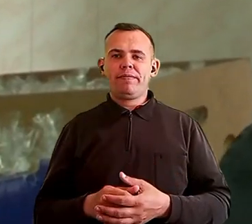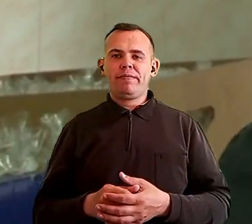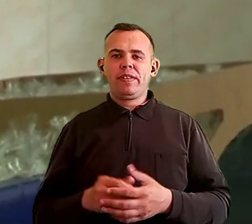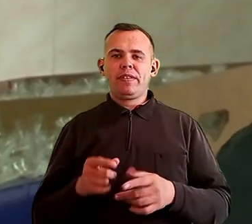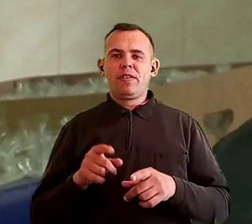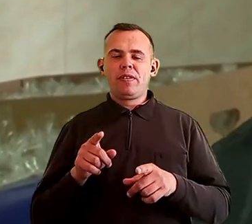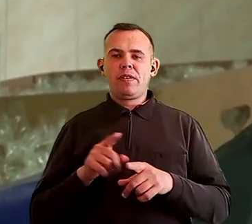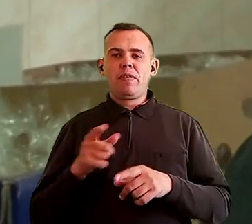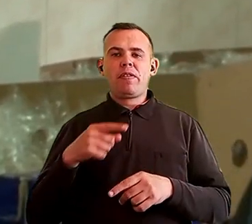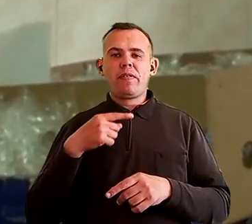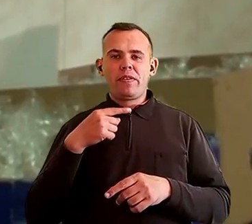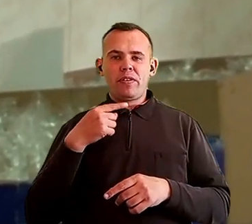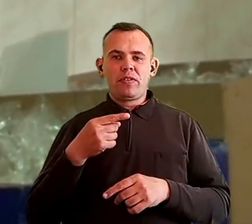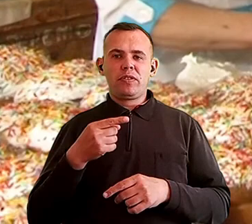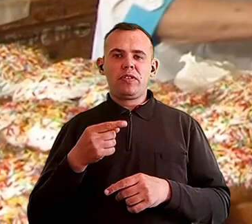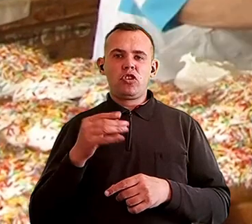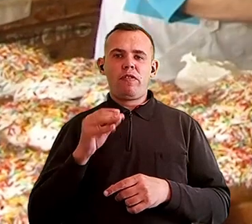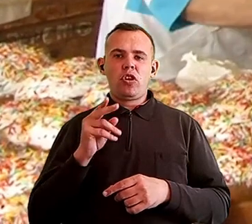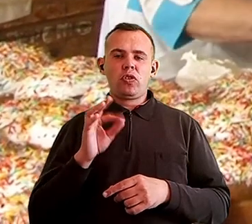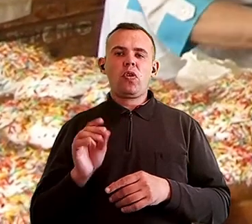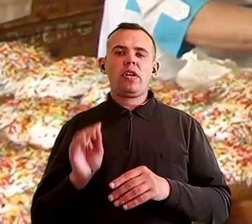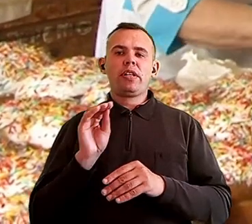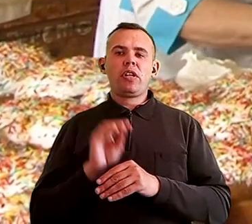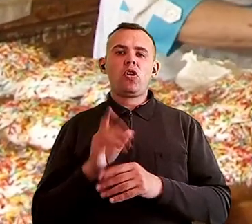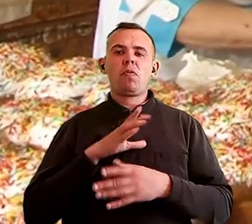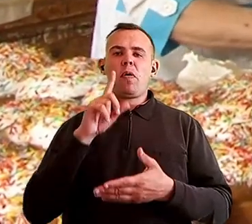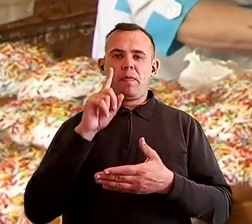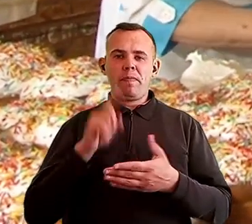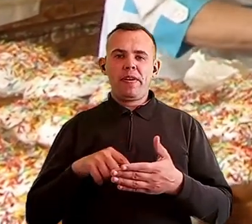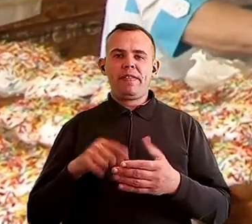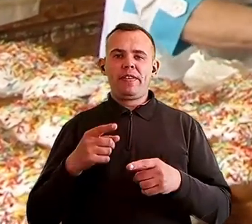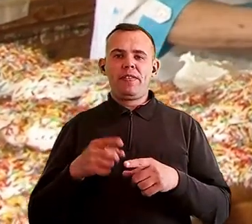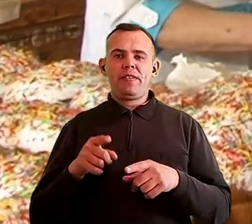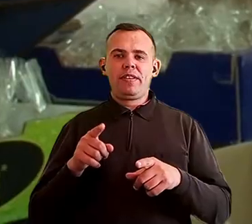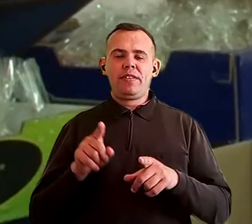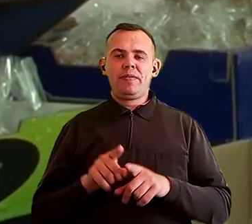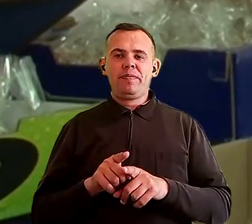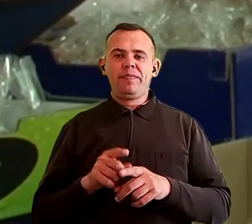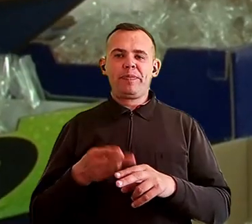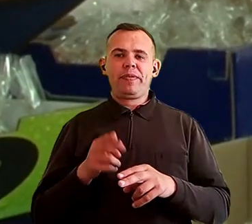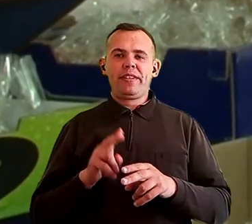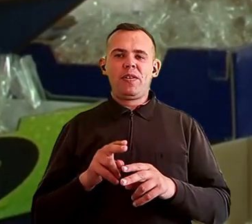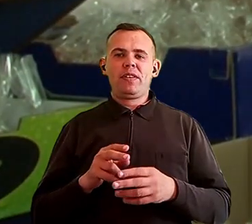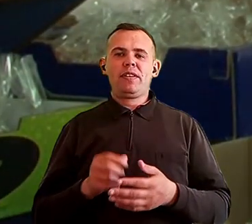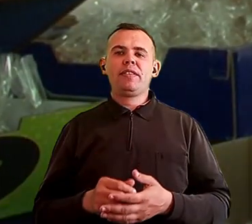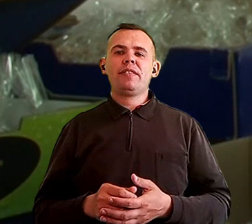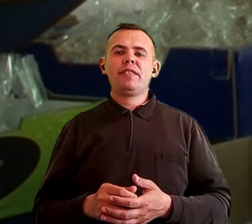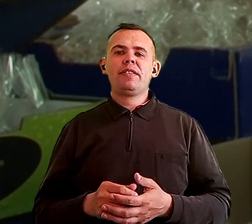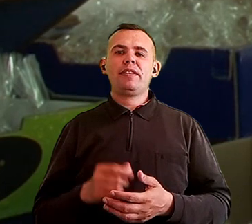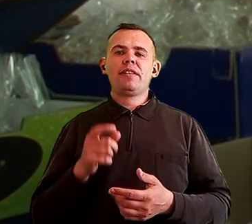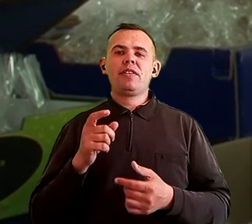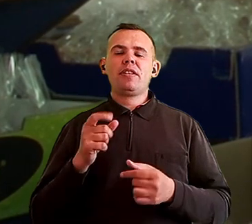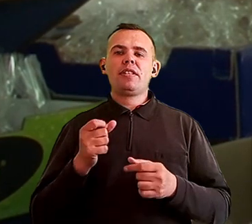Петро Шевченко. Додає, були впевнені у професіоналізмі кондитерів цього цеху. Кондитерський цех – це